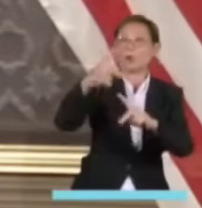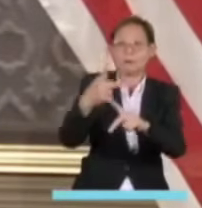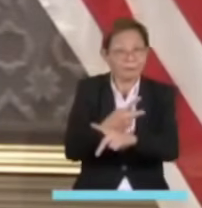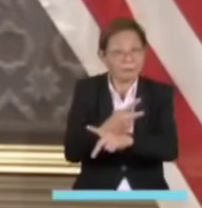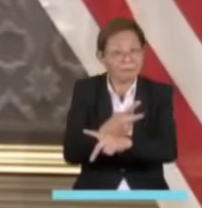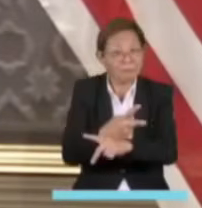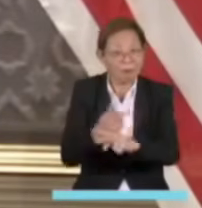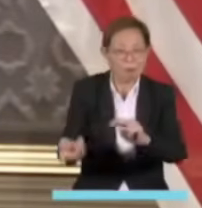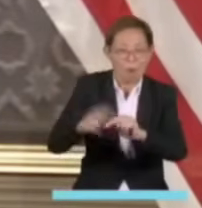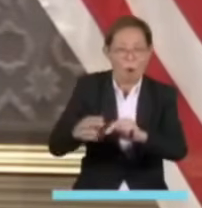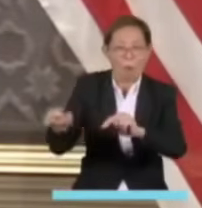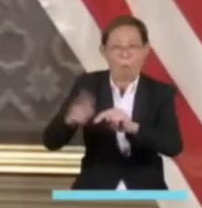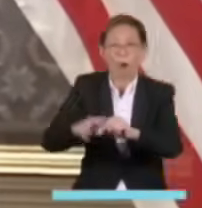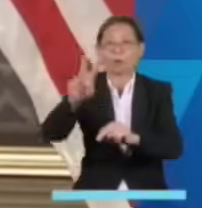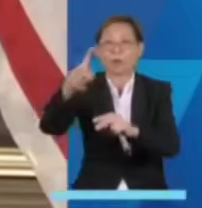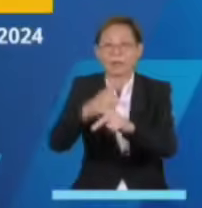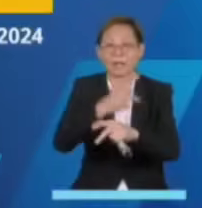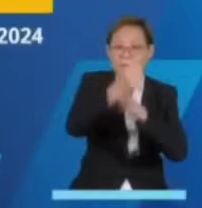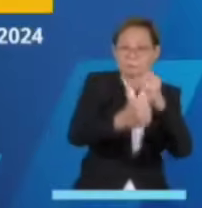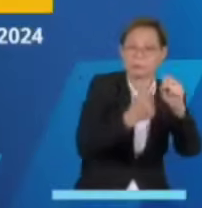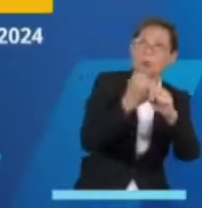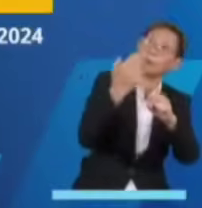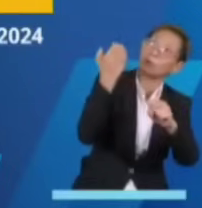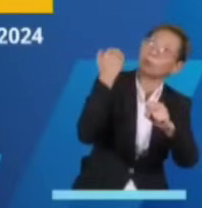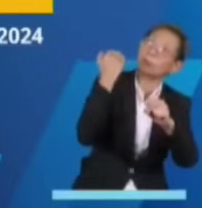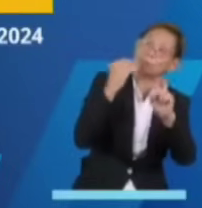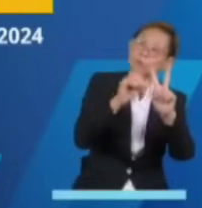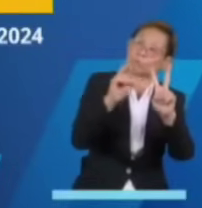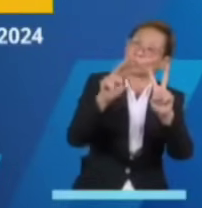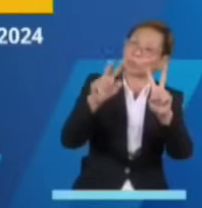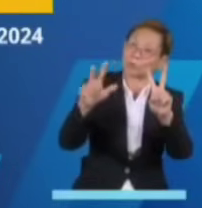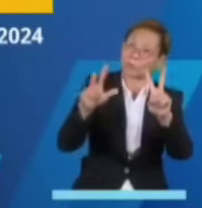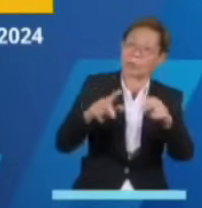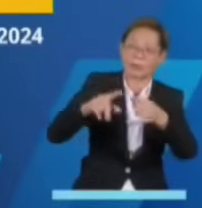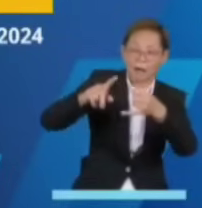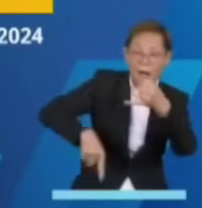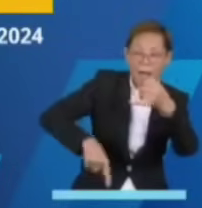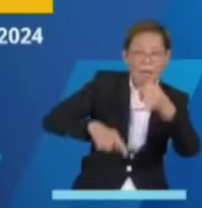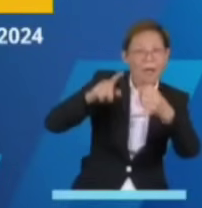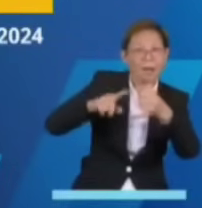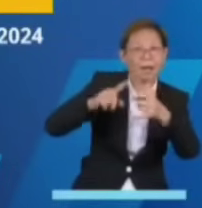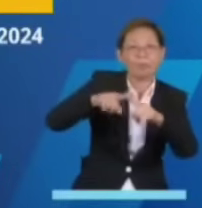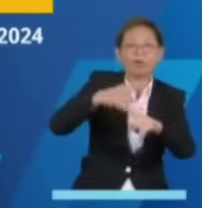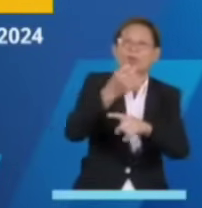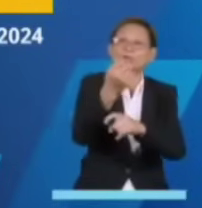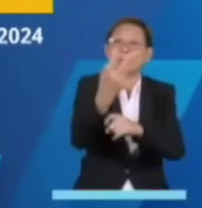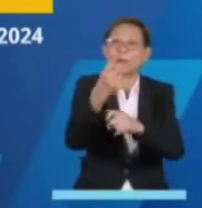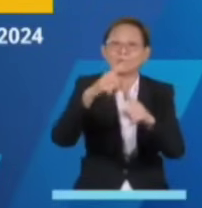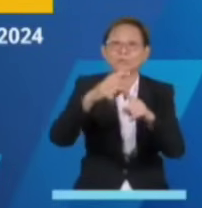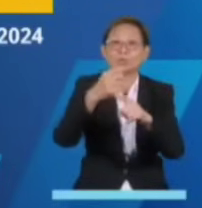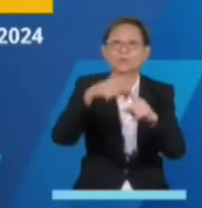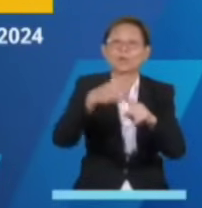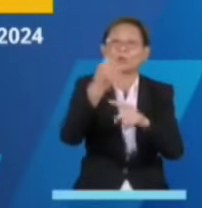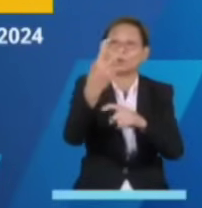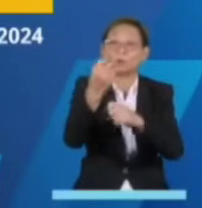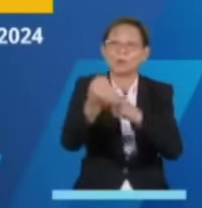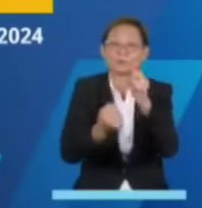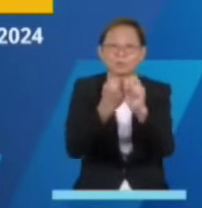2 kali. Pertama tahun lalu, mana akhir tahun 2022.